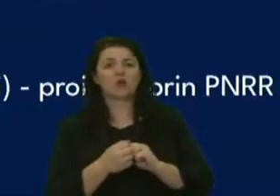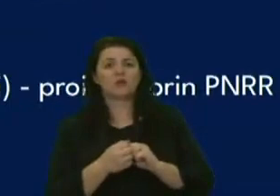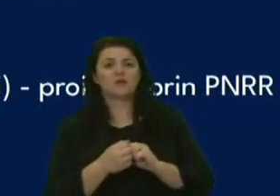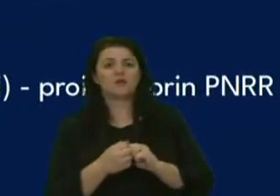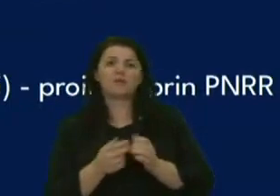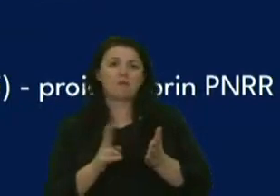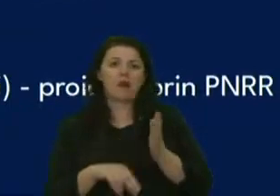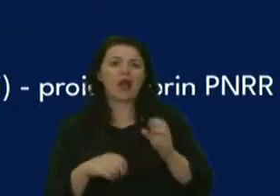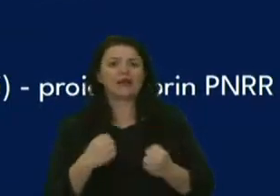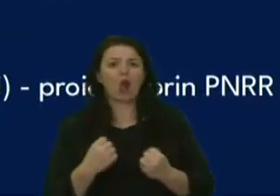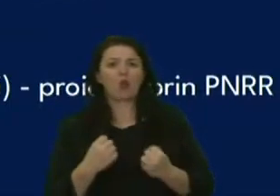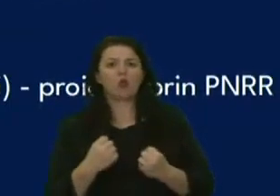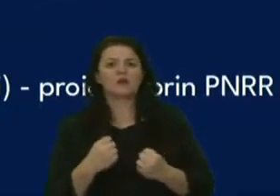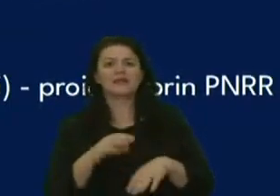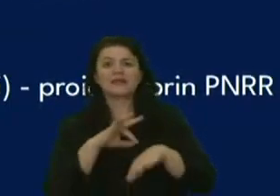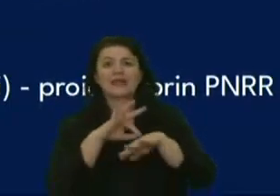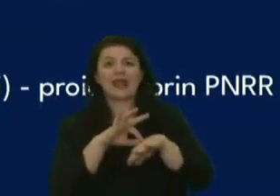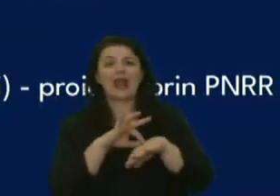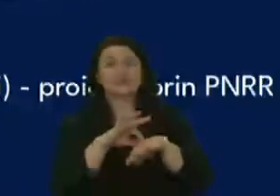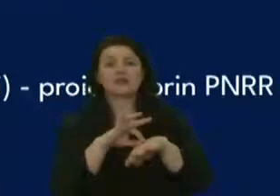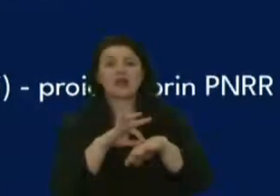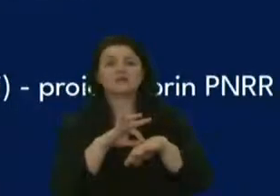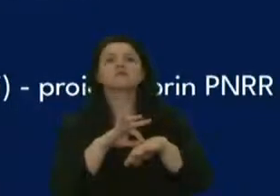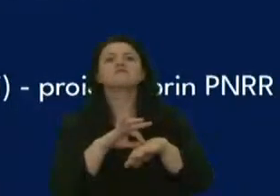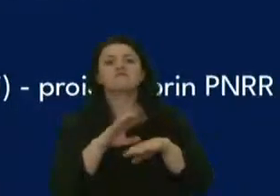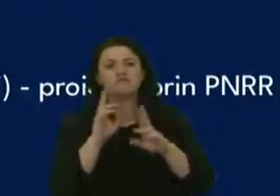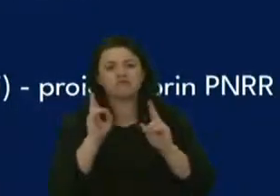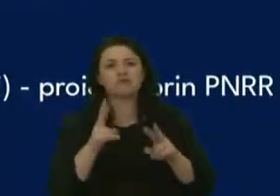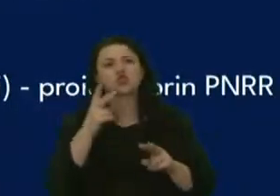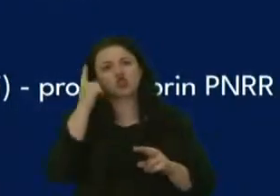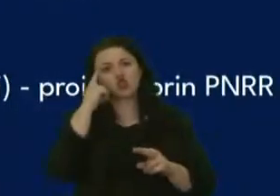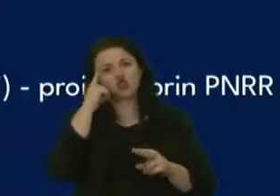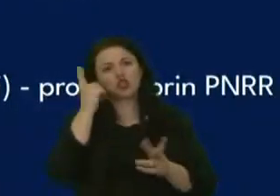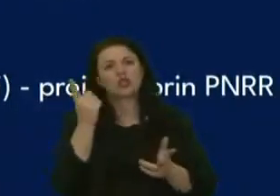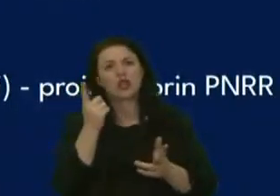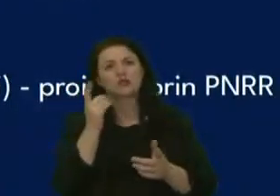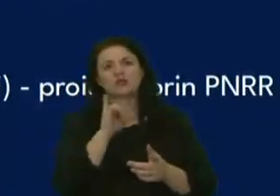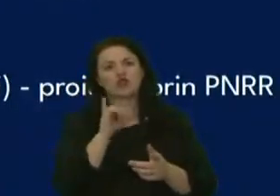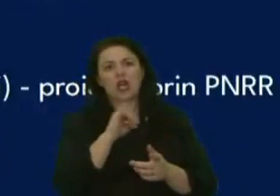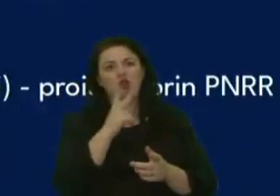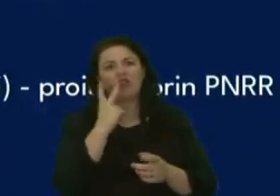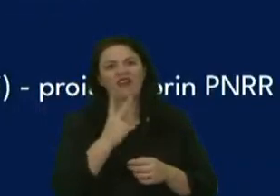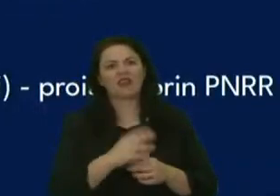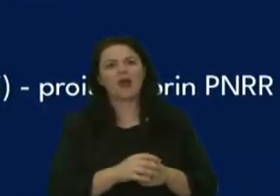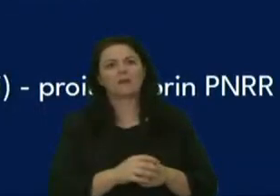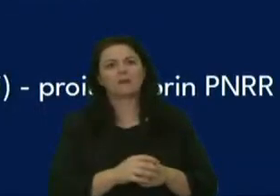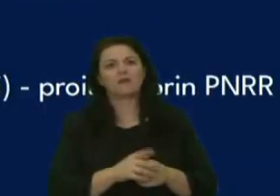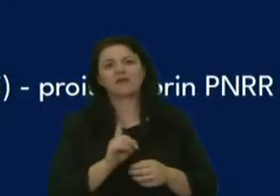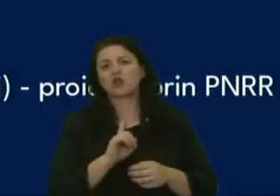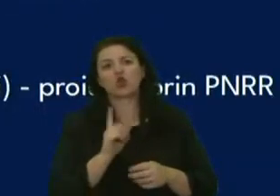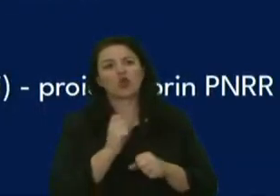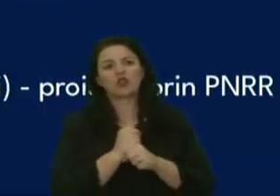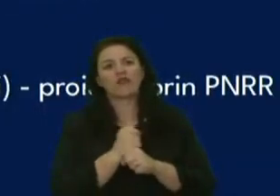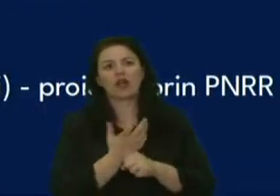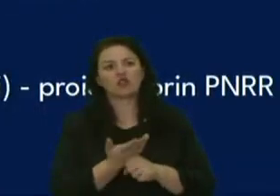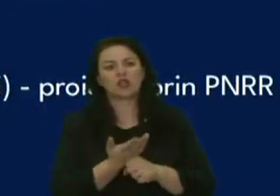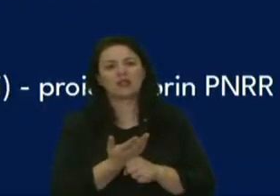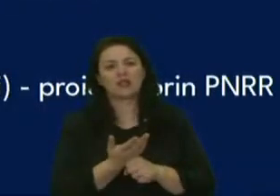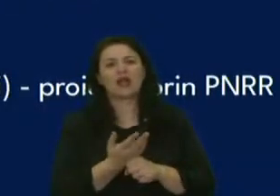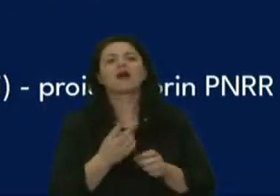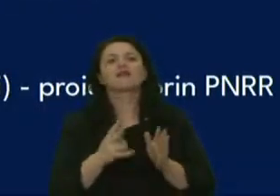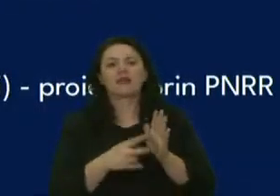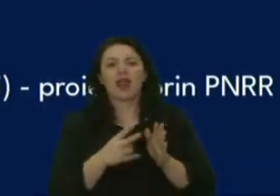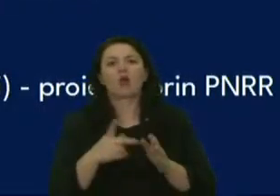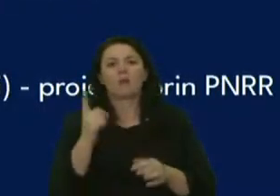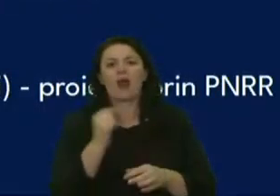ne va fi mai greu direcția e trebuie plecat din gară în această direcție cine nu l vede nu avem ce să facem Dar trenul E plecat din gară